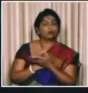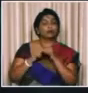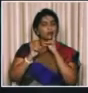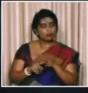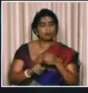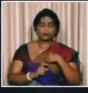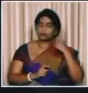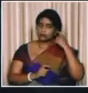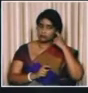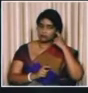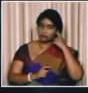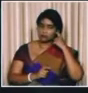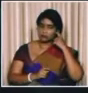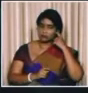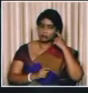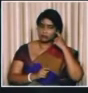එනිසා මම හිතනවා